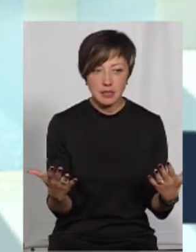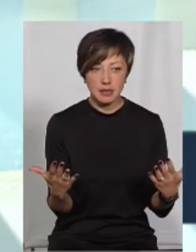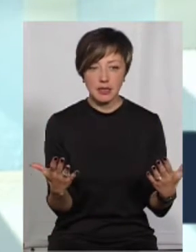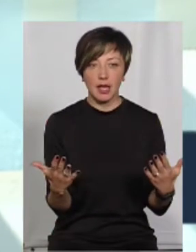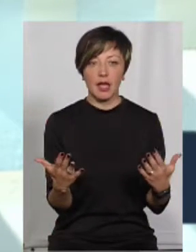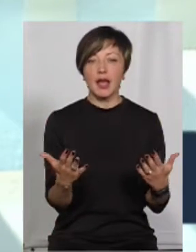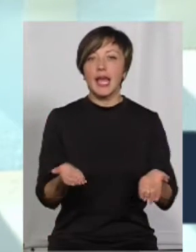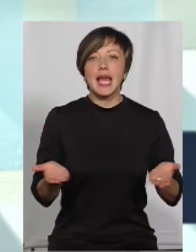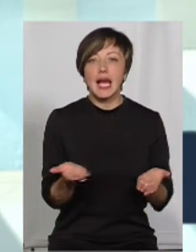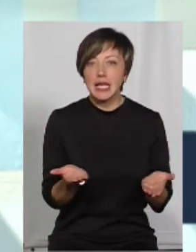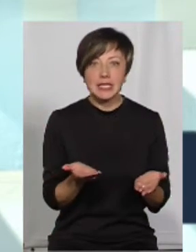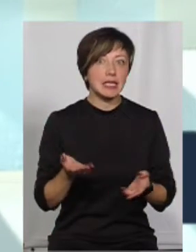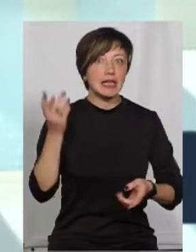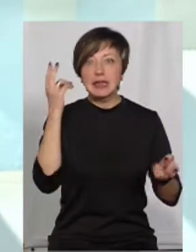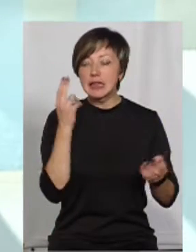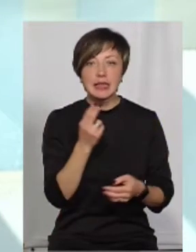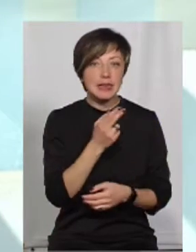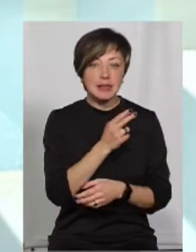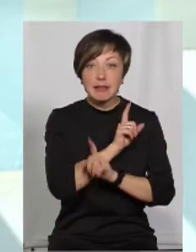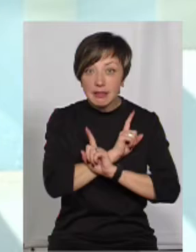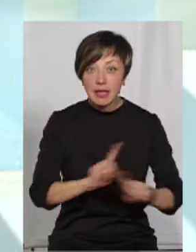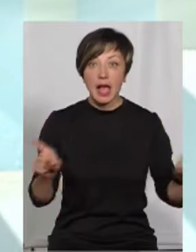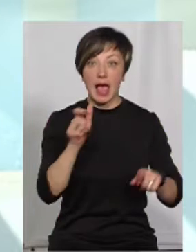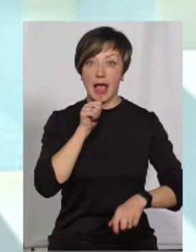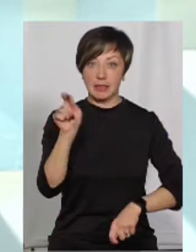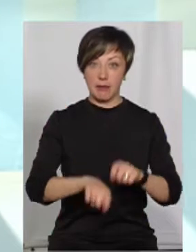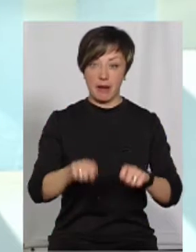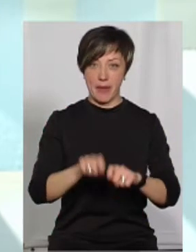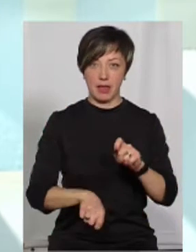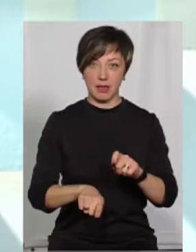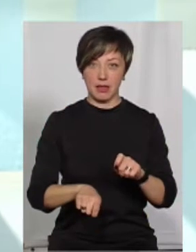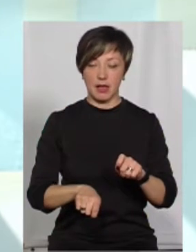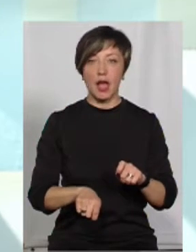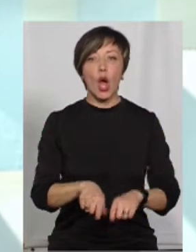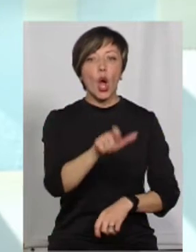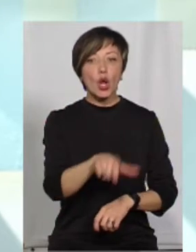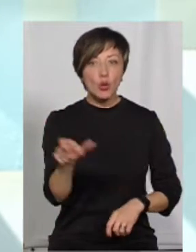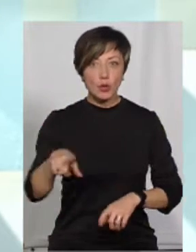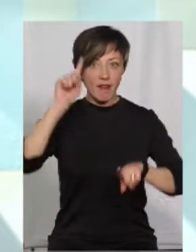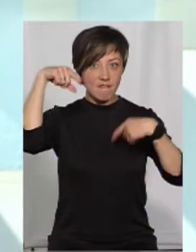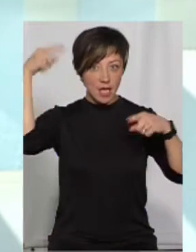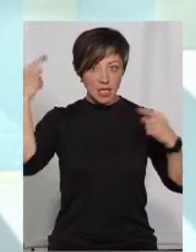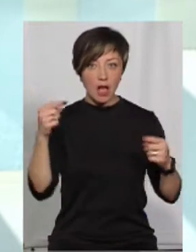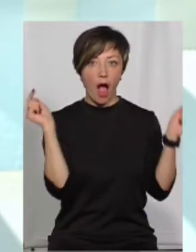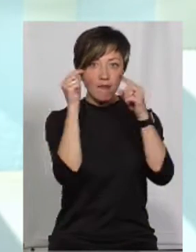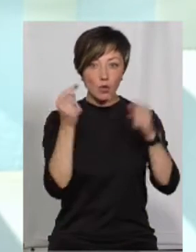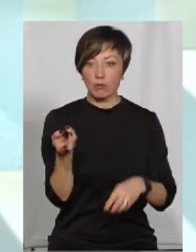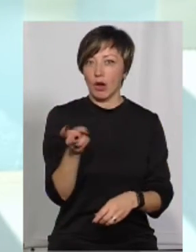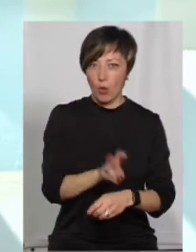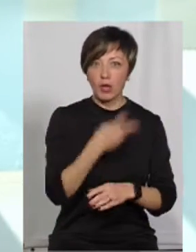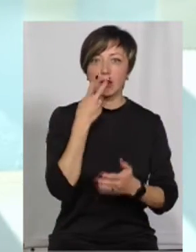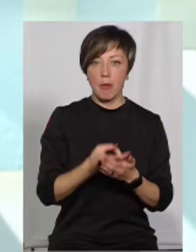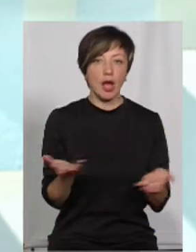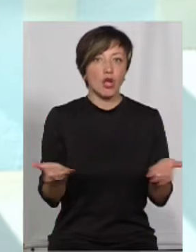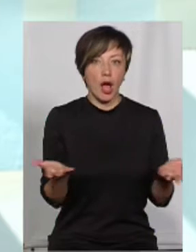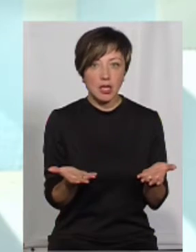бути якийсь дикий експеримент. Тобто, люди, які від цього фанатіють і кайфують, вони приходять і